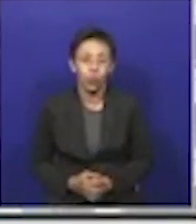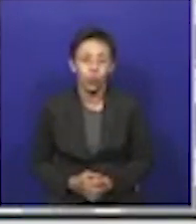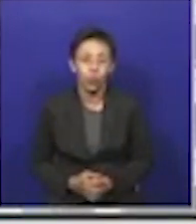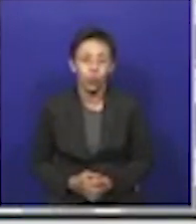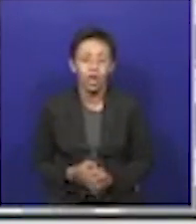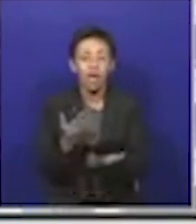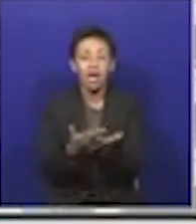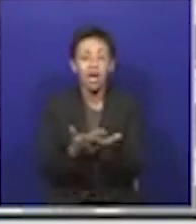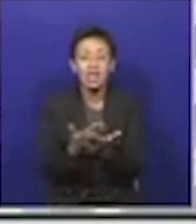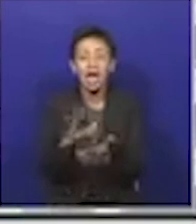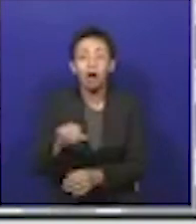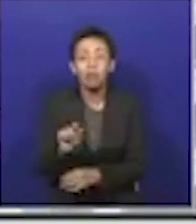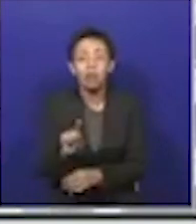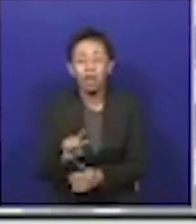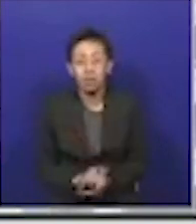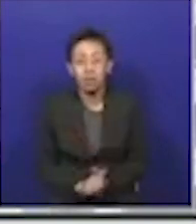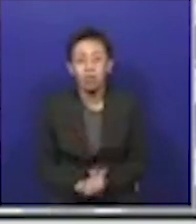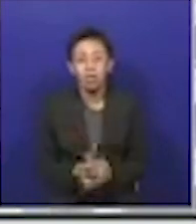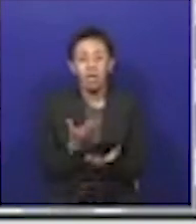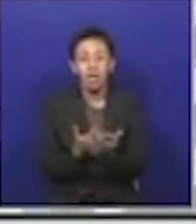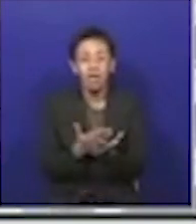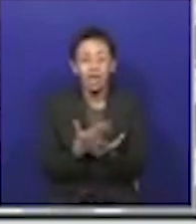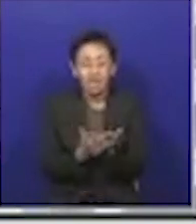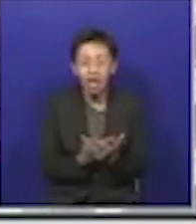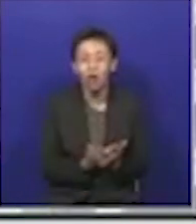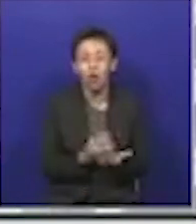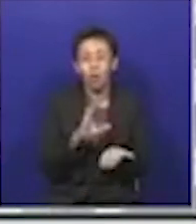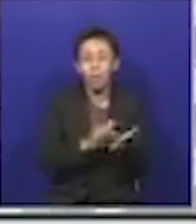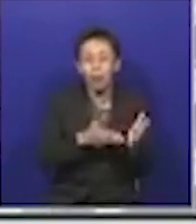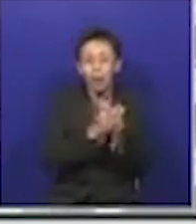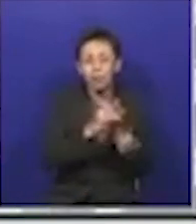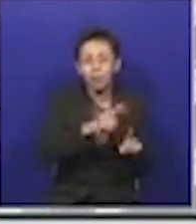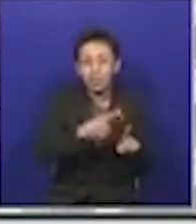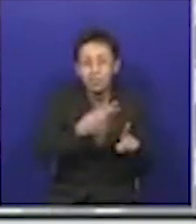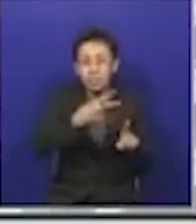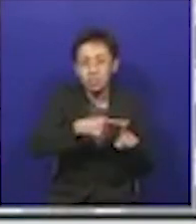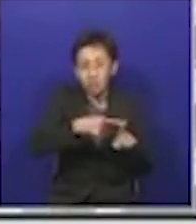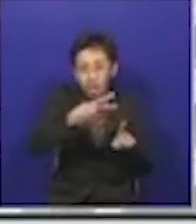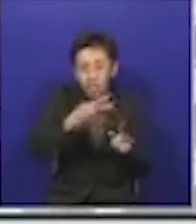ท่านจะเอาเงินที่ไหนมาใช้ฮะงบประมาณเพิ่งผ่านไป 2-3 เดือนเนี่ยงบกลางฮะ